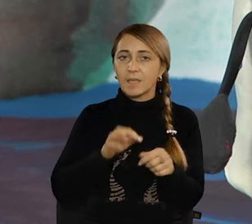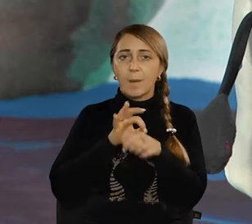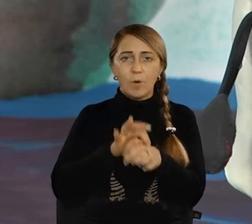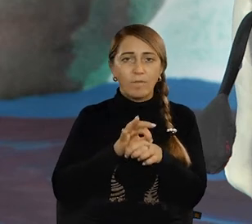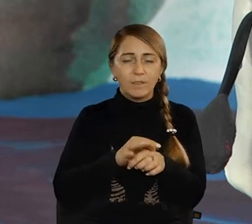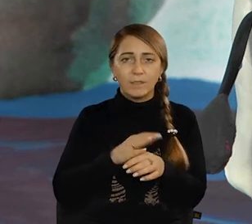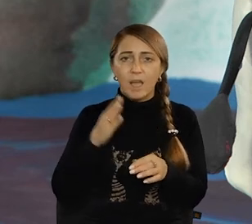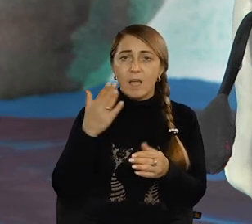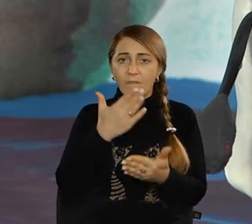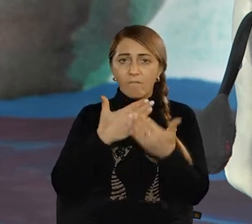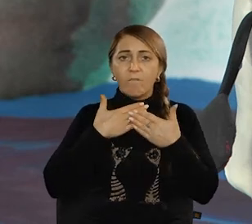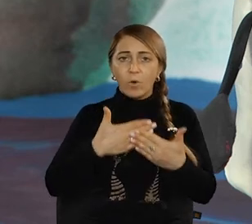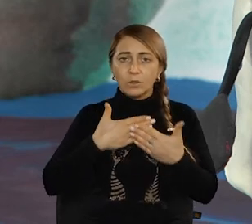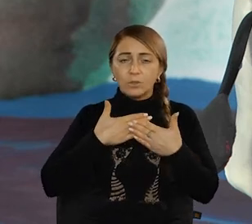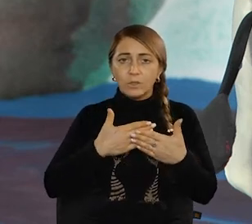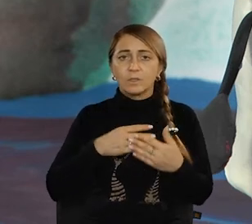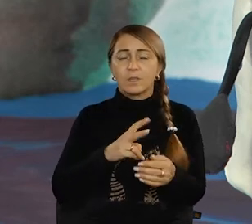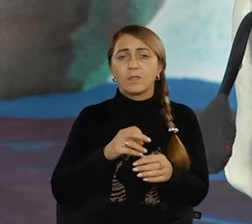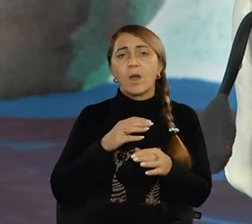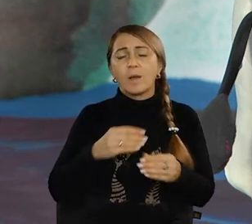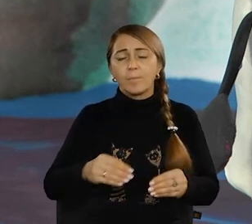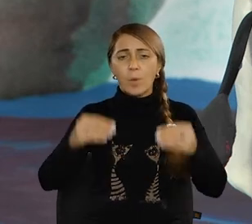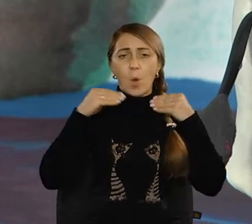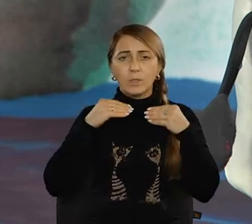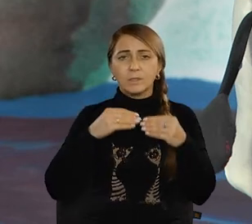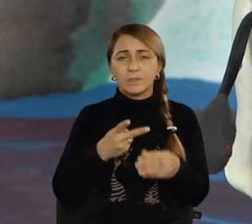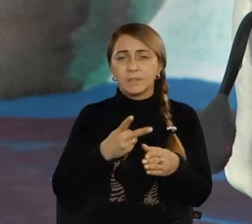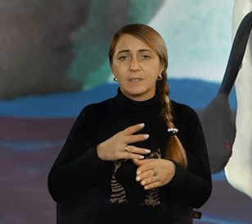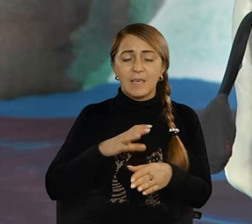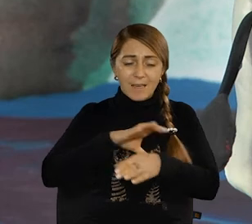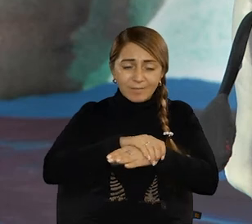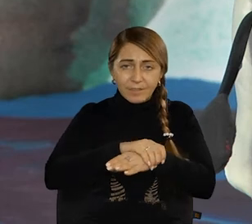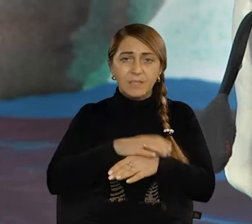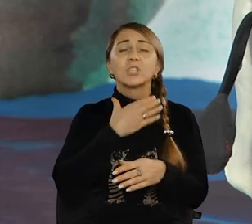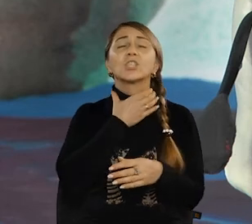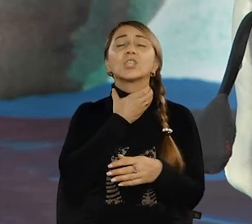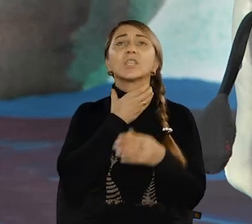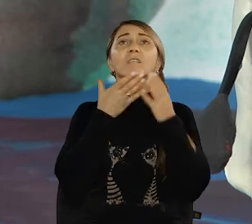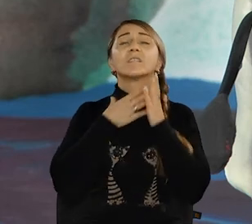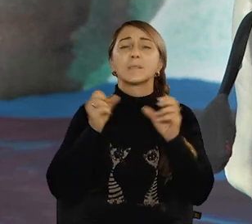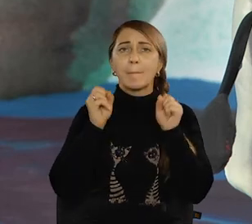штучної вентиляції легенів, термопростирадло, комірці для фіксації шиї. Є